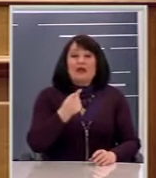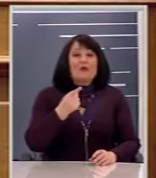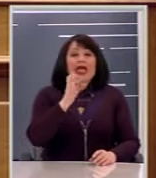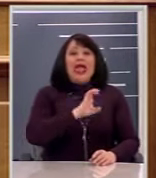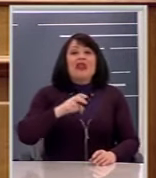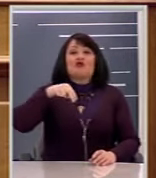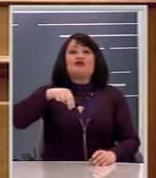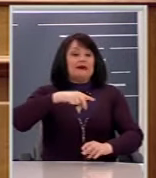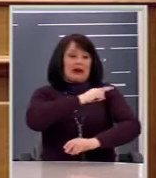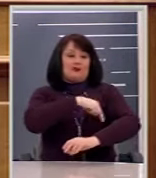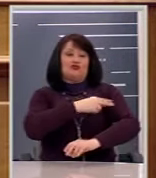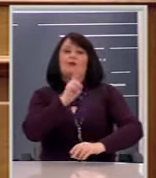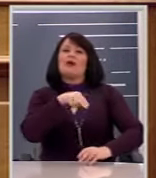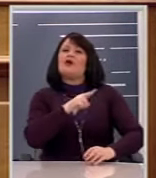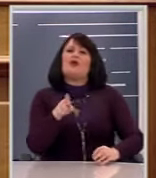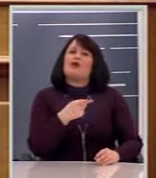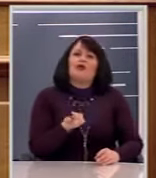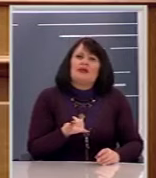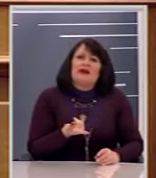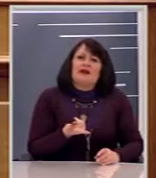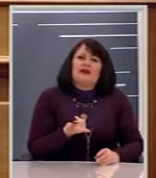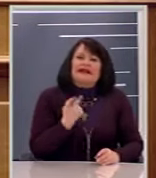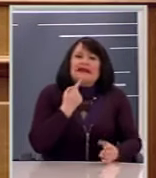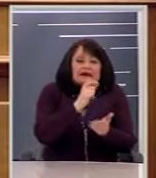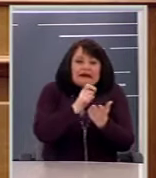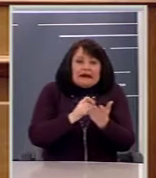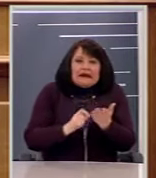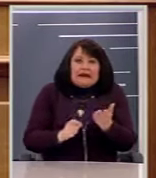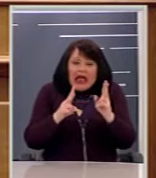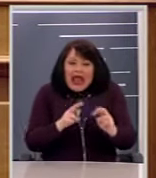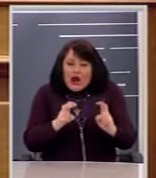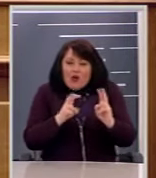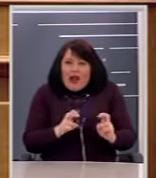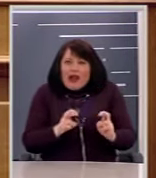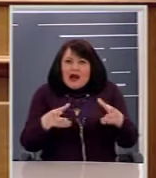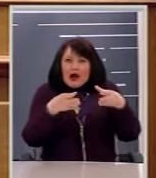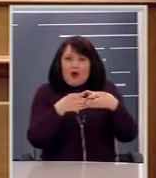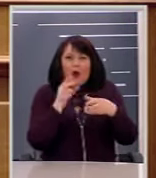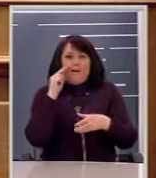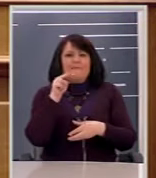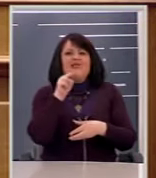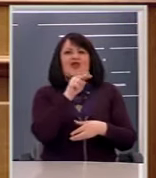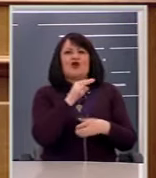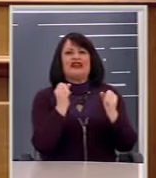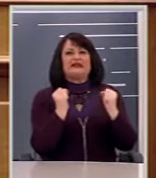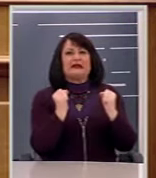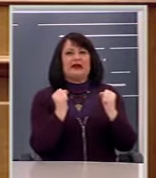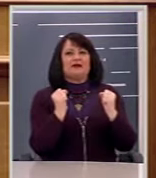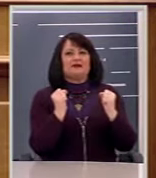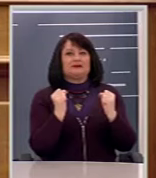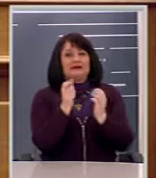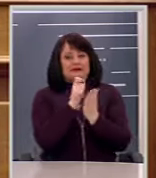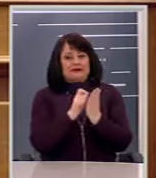Δινάν. Για να δούμε τι γράφουν μέσα οι ελεκτές του Σώματος Επιθεωρητών Υγείας και Πρόνοιας